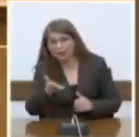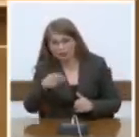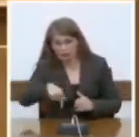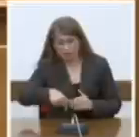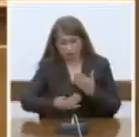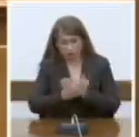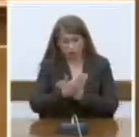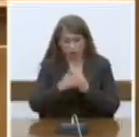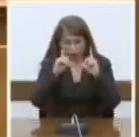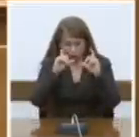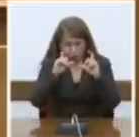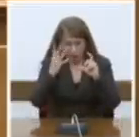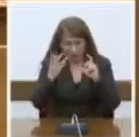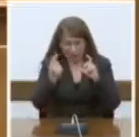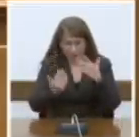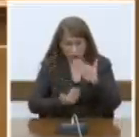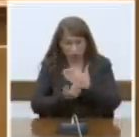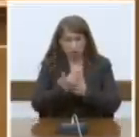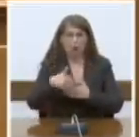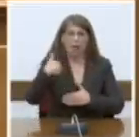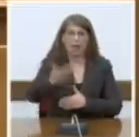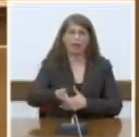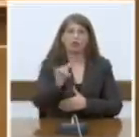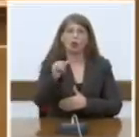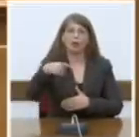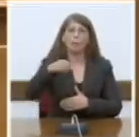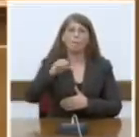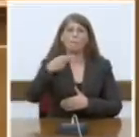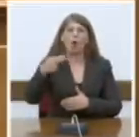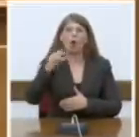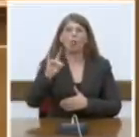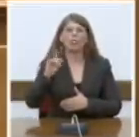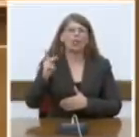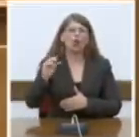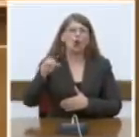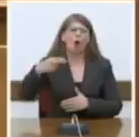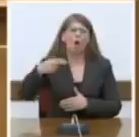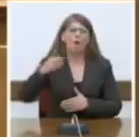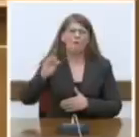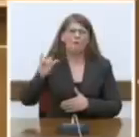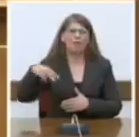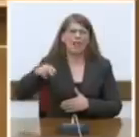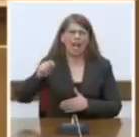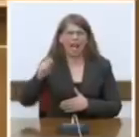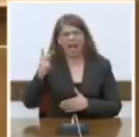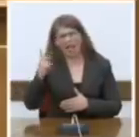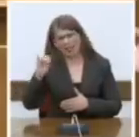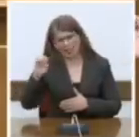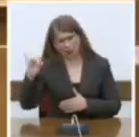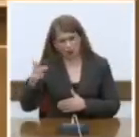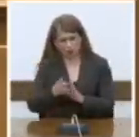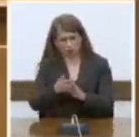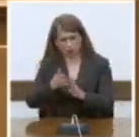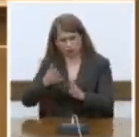φωτογραφία 4,5 ώρα τα ξημερώματα έξω από το υποθηκοφυλάκιο, περιμέναν άνθρωποι για να πάρουν σειρά στην ψηφιακή Ελλάδα που θέλουμε να ζούμε? Όχι,